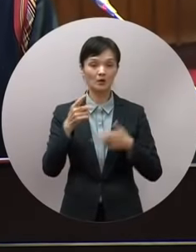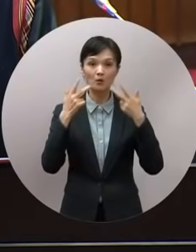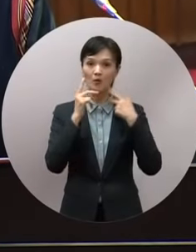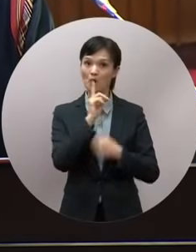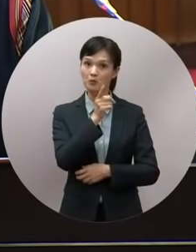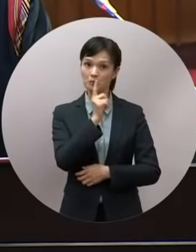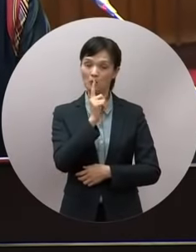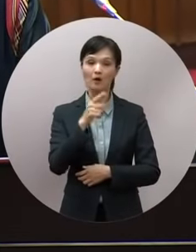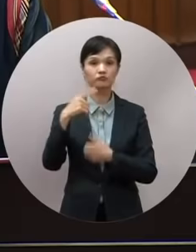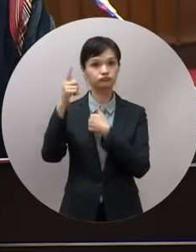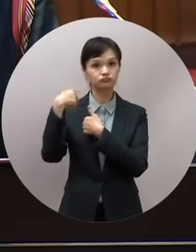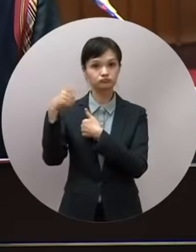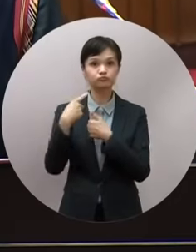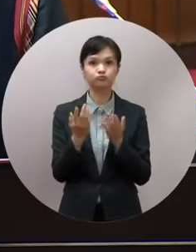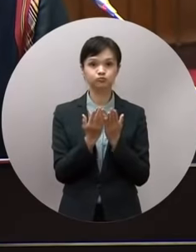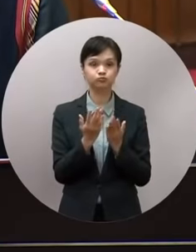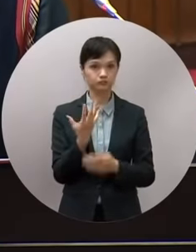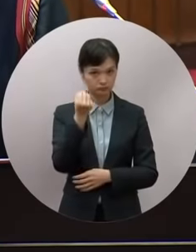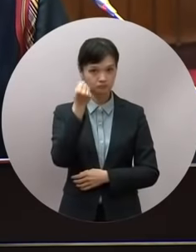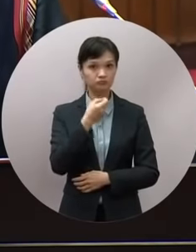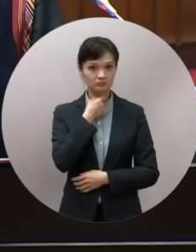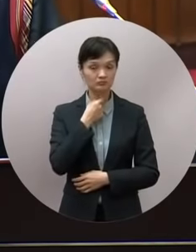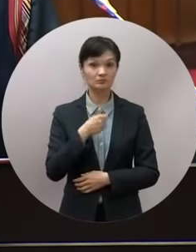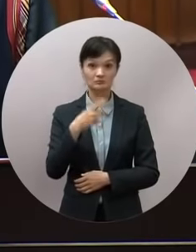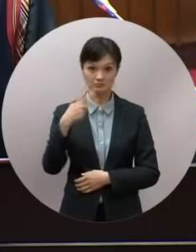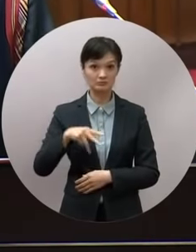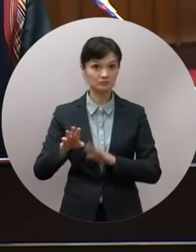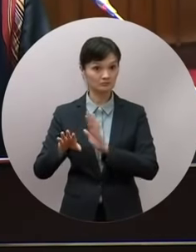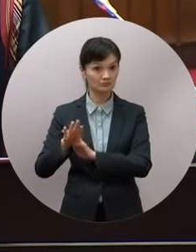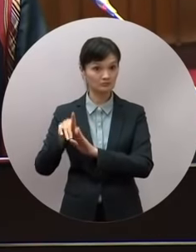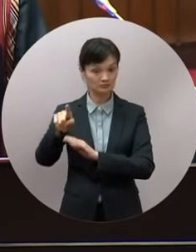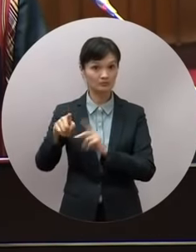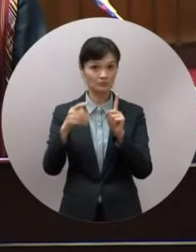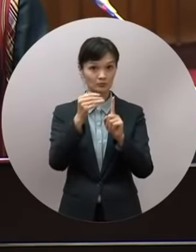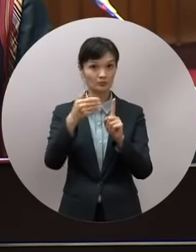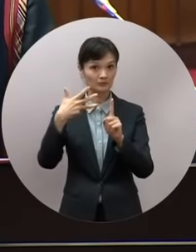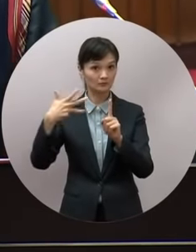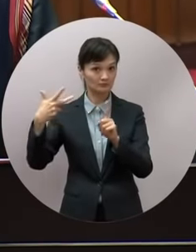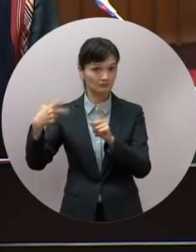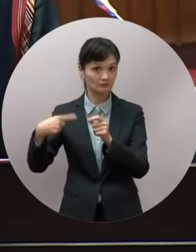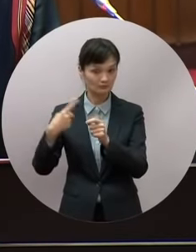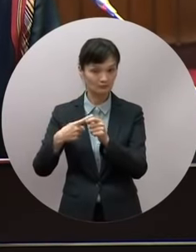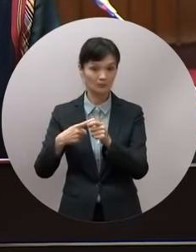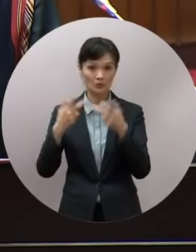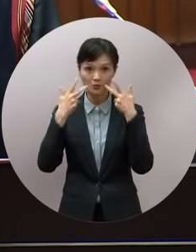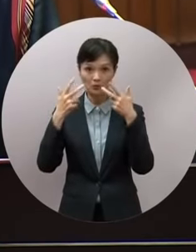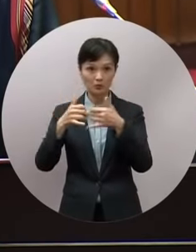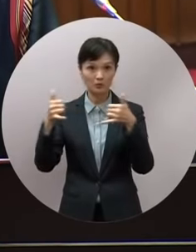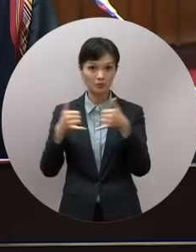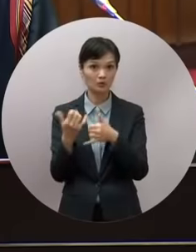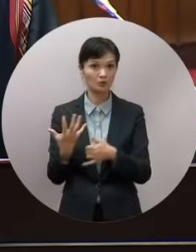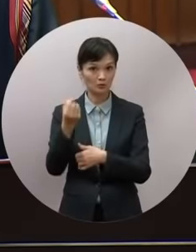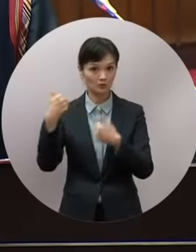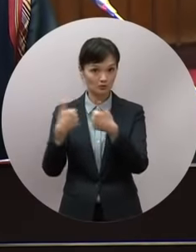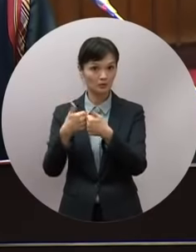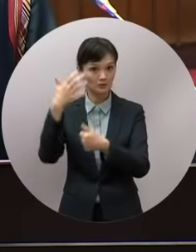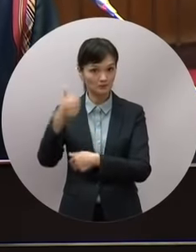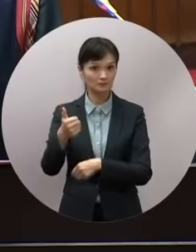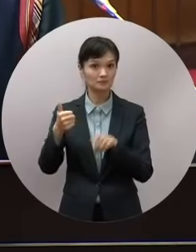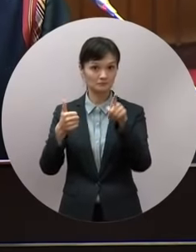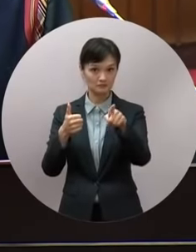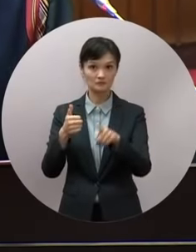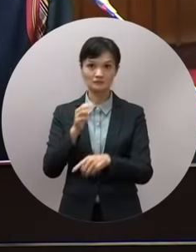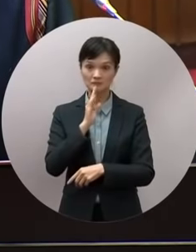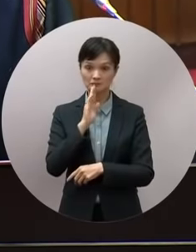在你旁边原民会的一将拔路的主委呢，就是1987年原全会的会长刘文